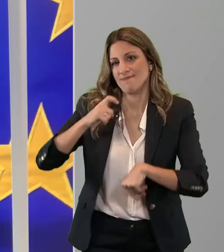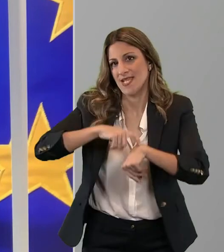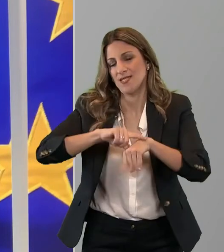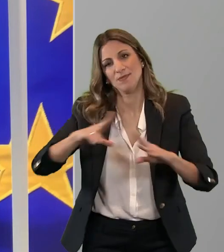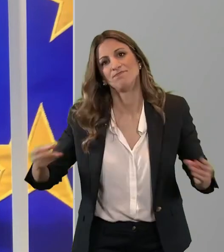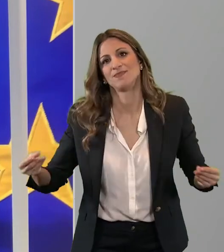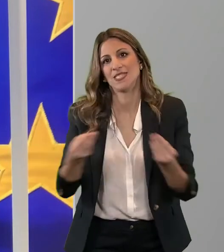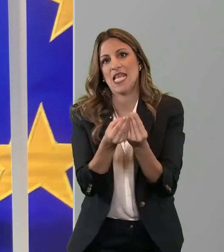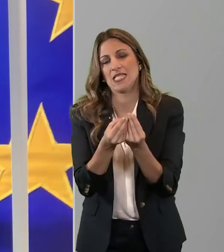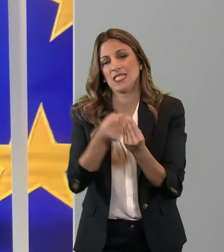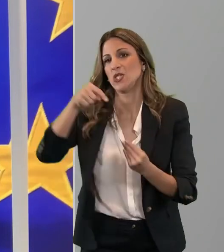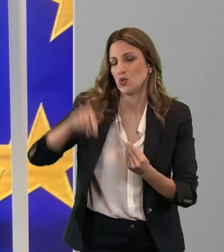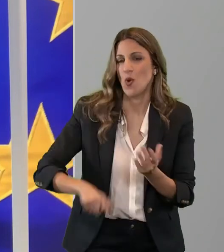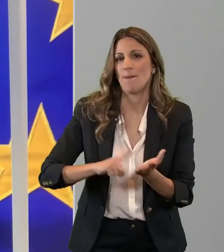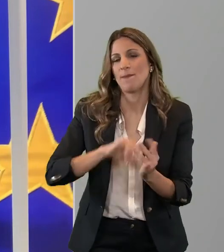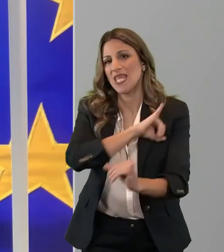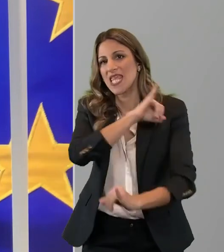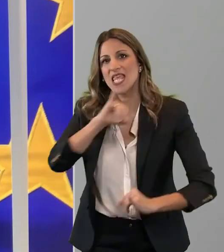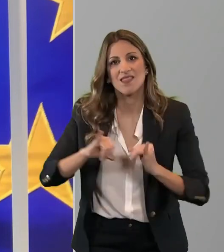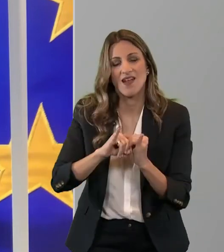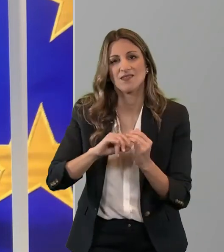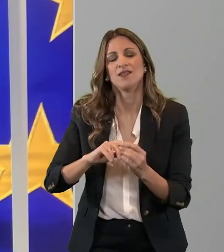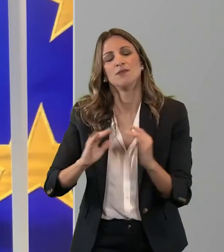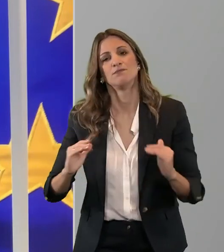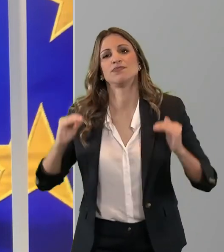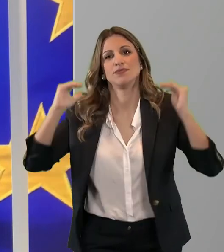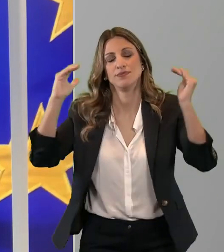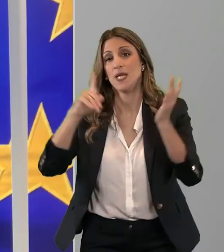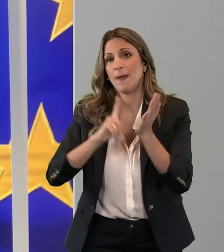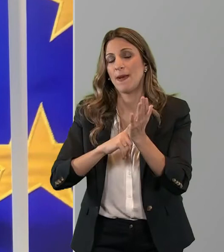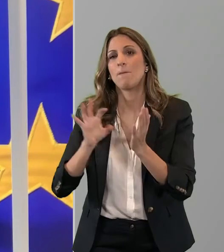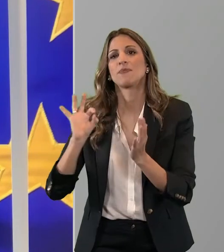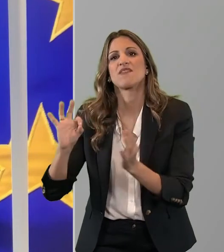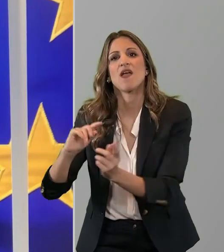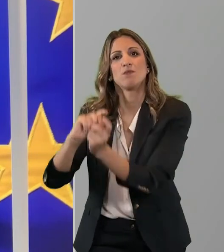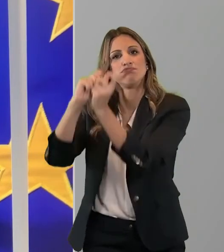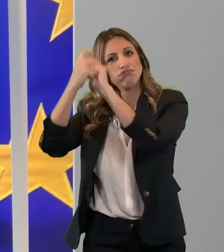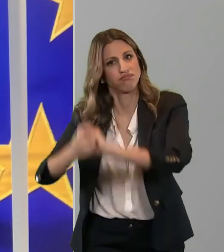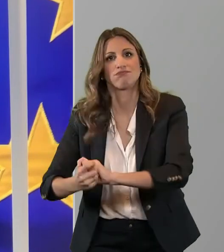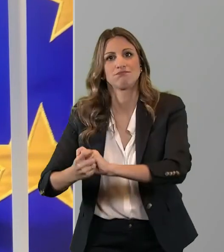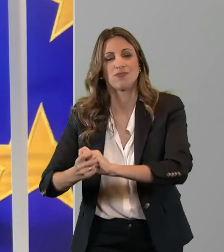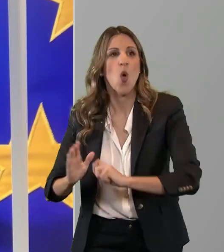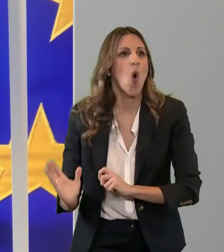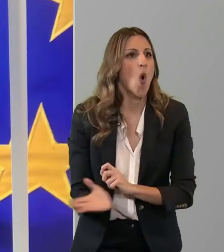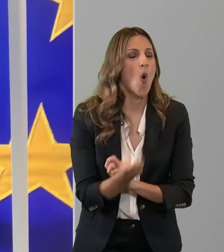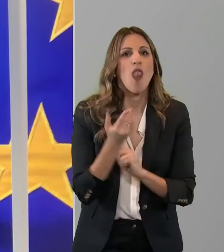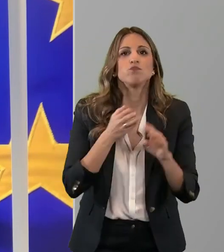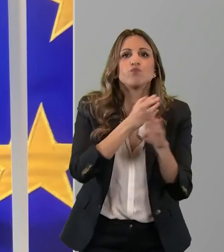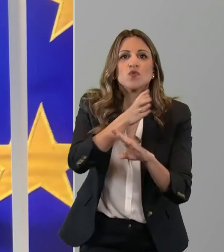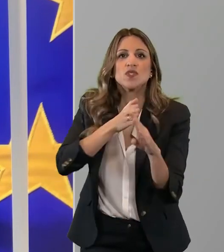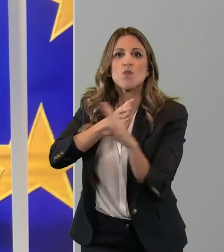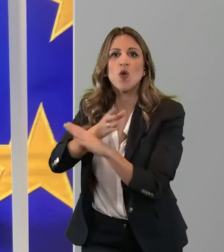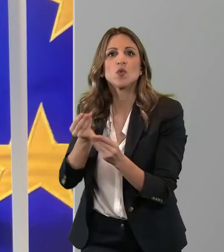ήδη πρέπει να μας απασχολήσει όλους, όχι μόνο ως αντικείμενο επιχειρηματικής ή οικονομικής δράσης,